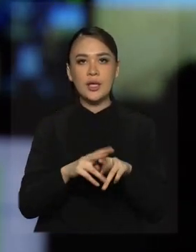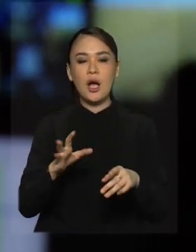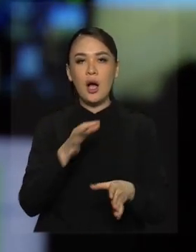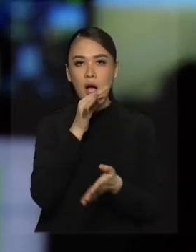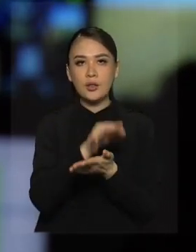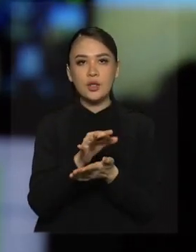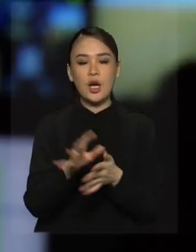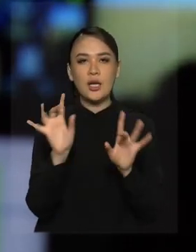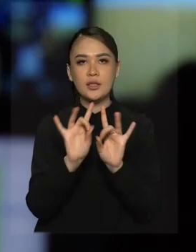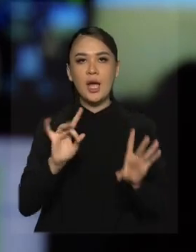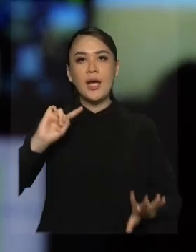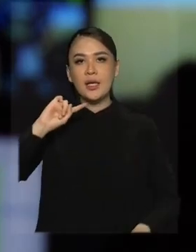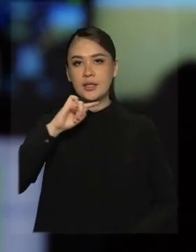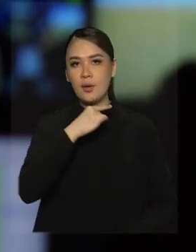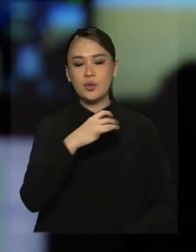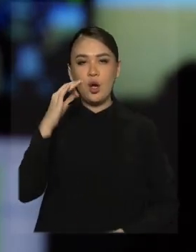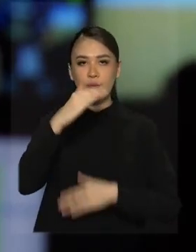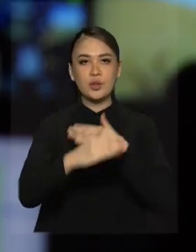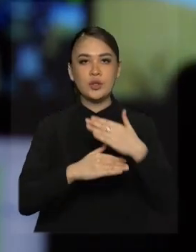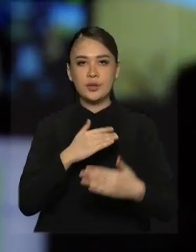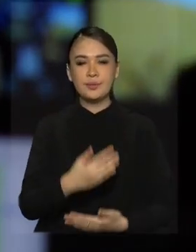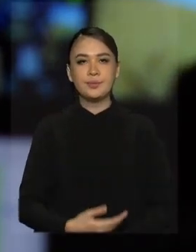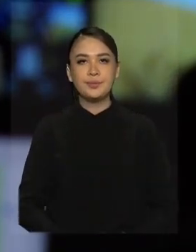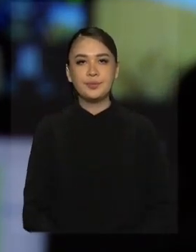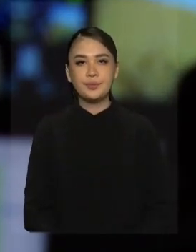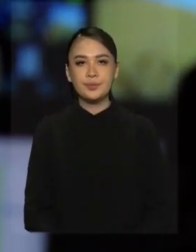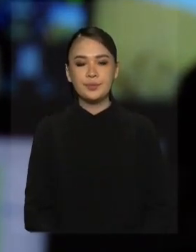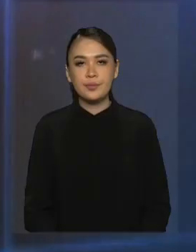эксперты, расскажет экономический обозреватель Индира Текжанова.